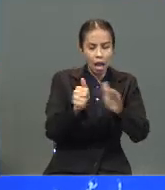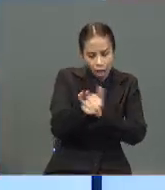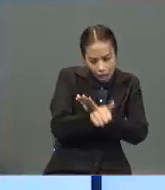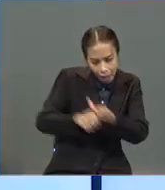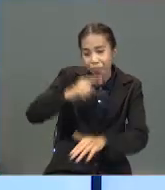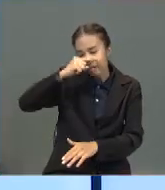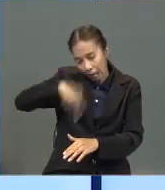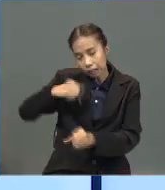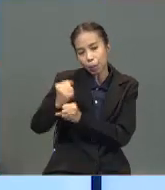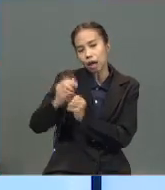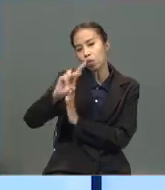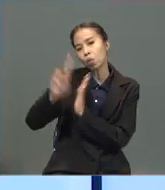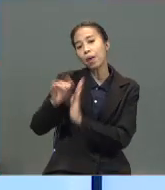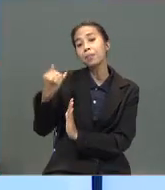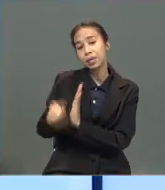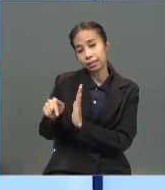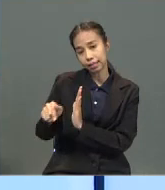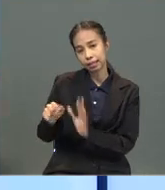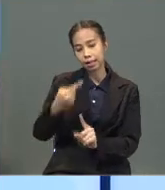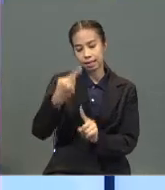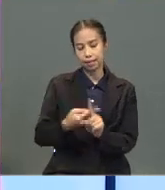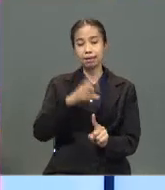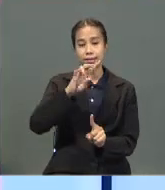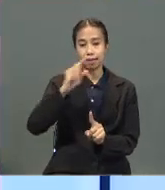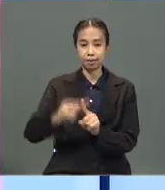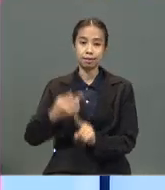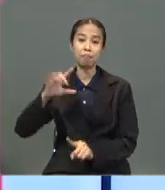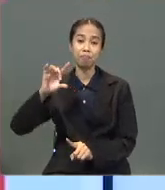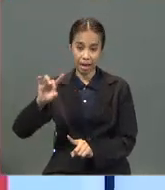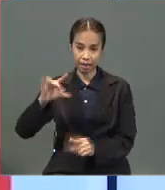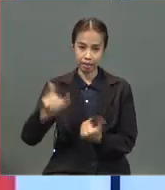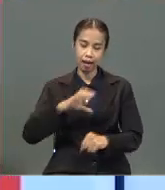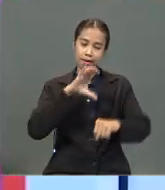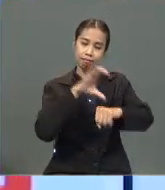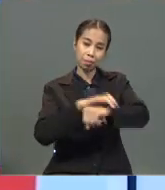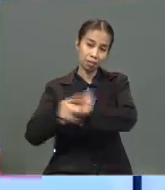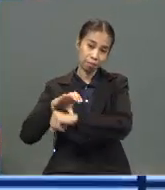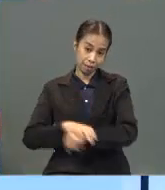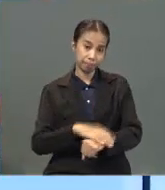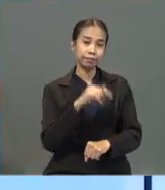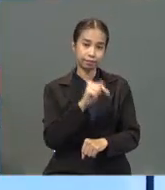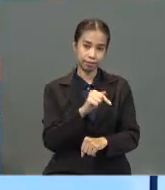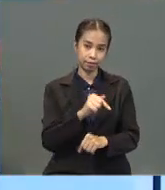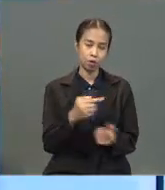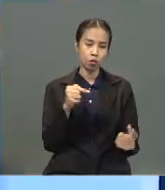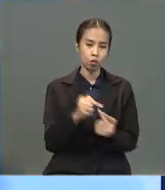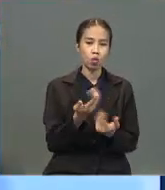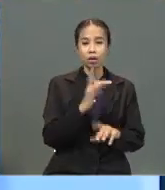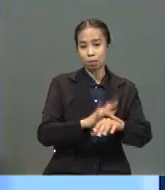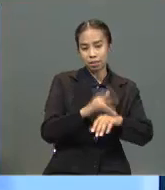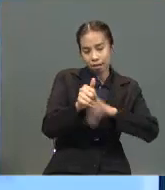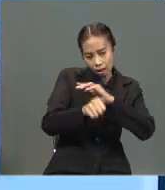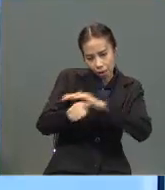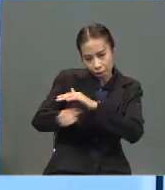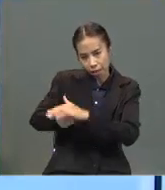กฎหมายทางนี้ในรอบ 1เดือนคือกรกฎาคมถึงสิงหาคมที่ผ่านมาเนี่ยสามารถจับกุมแรงงานต่างด้าวที่ครอบเข้ามาทางช่องทางธรรมชาติ